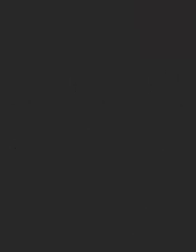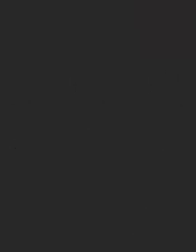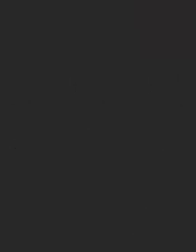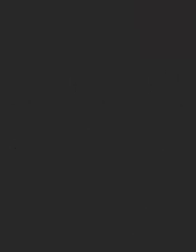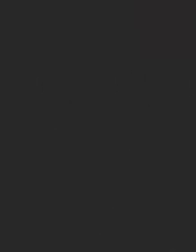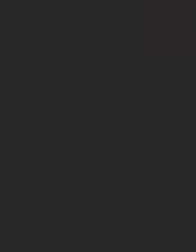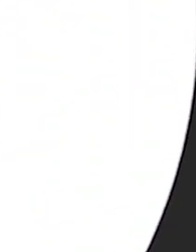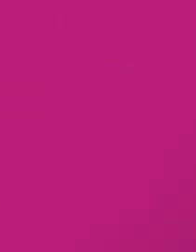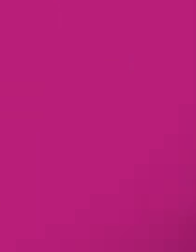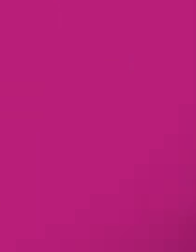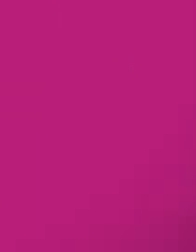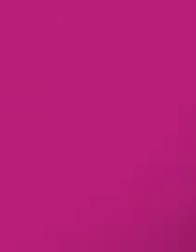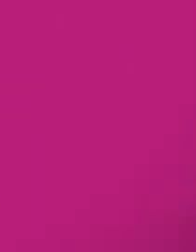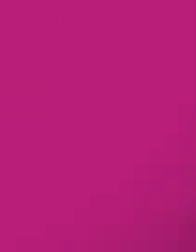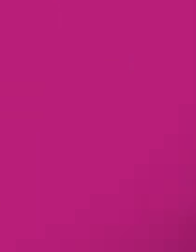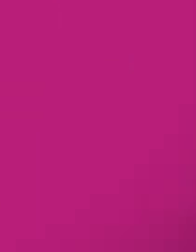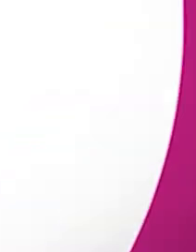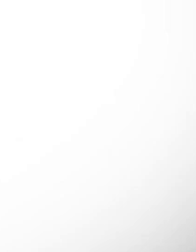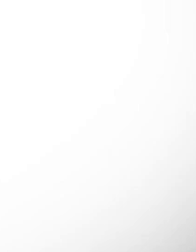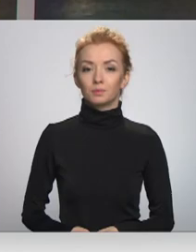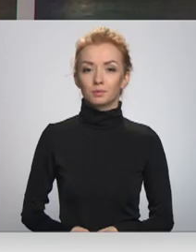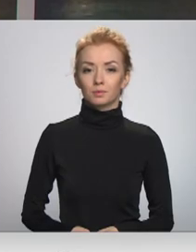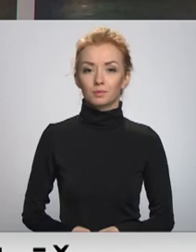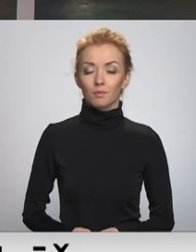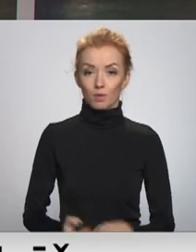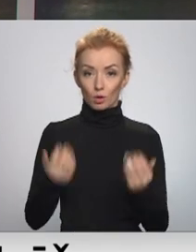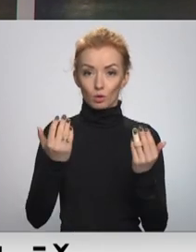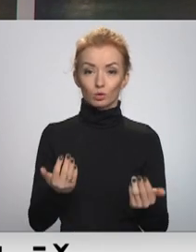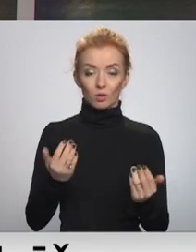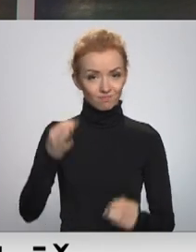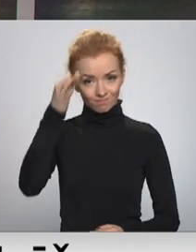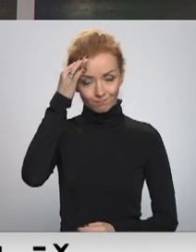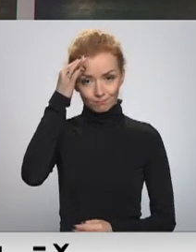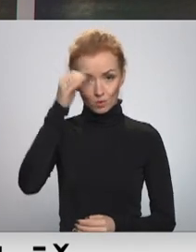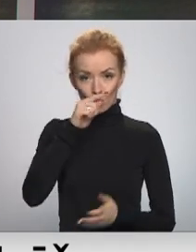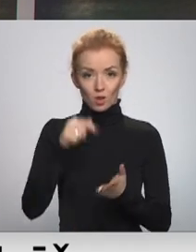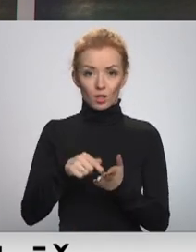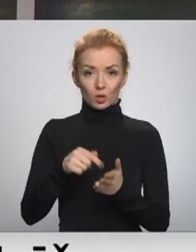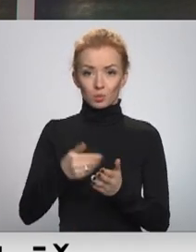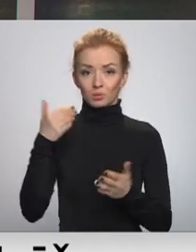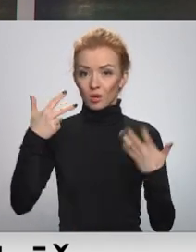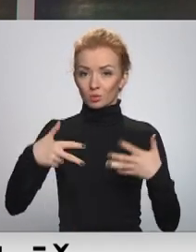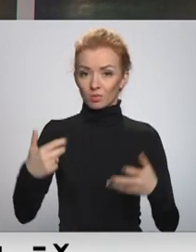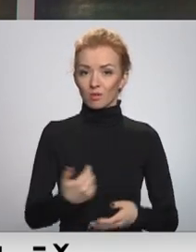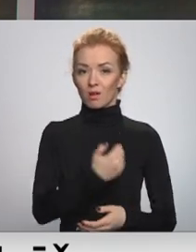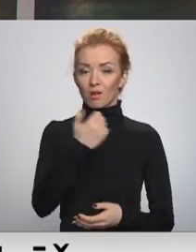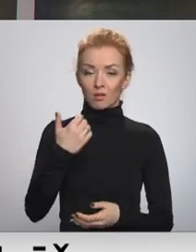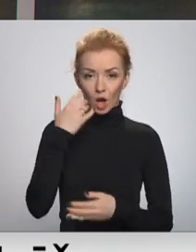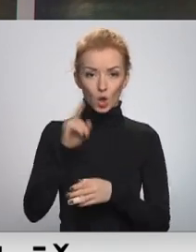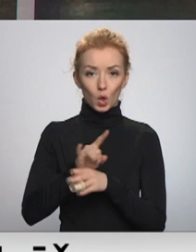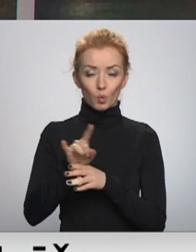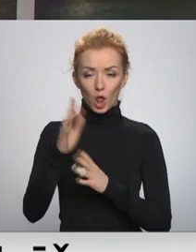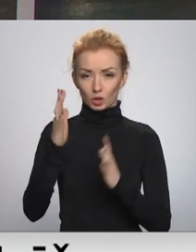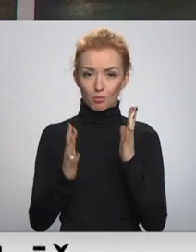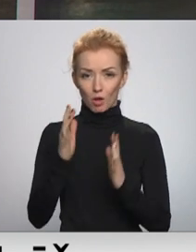Re, viss ēters ir te! Bet šodien pieminam notikumus pirms 80 gadiem, kad Rumbulas mežā